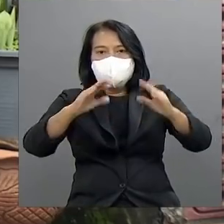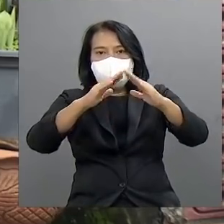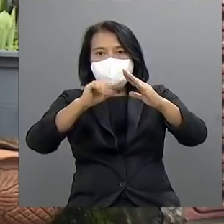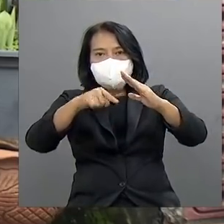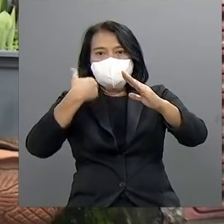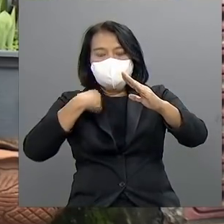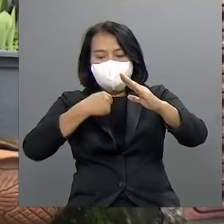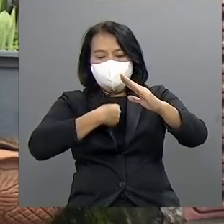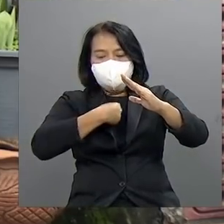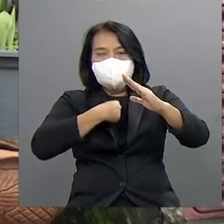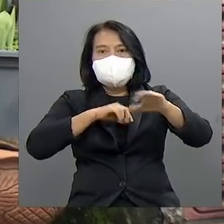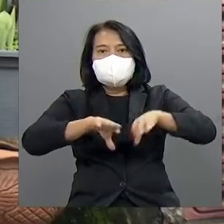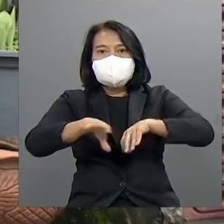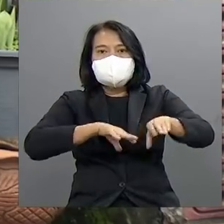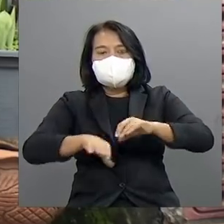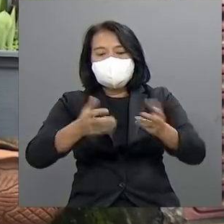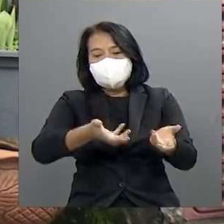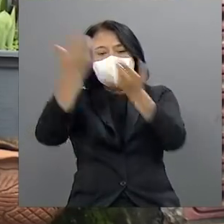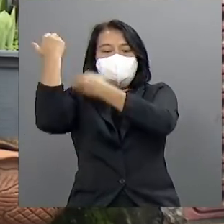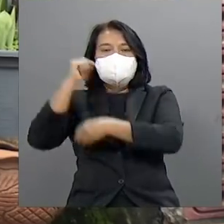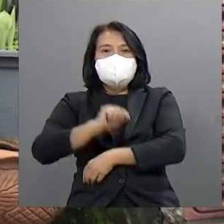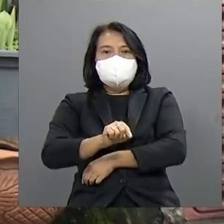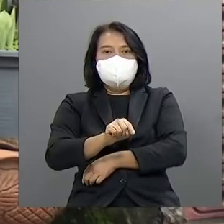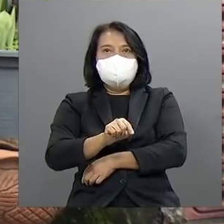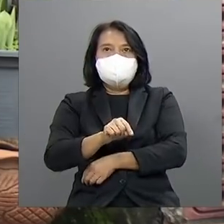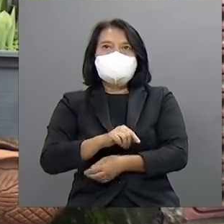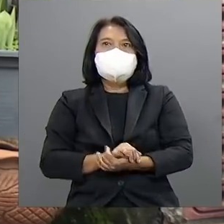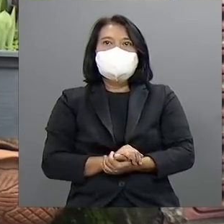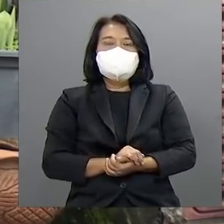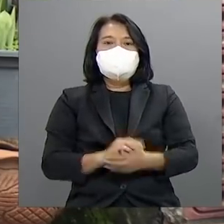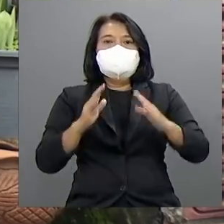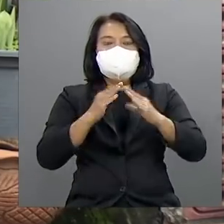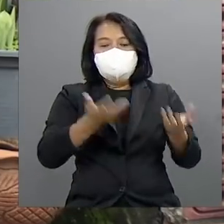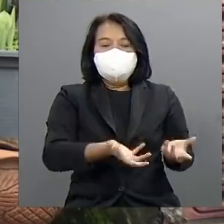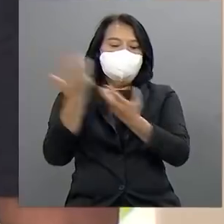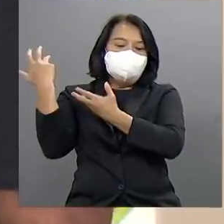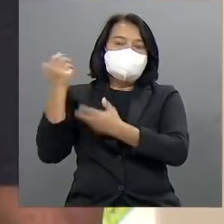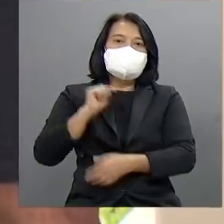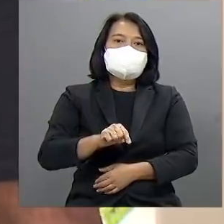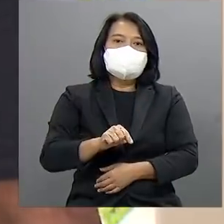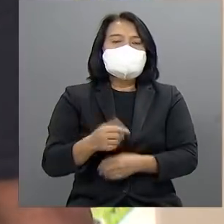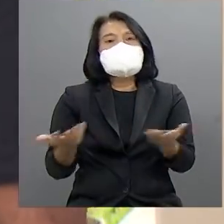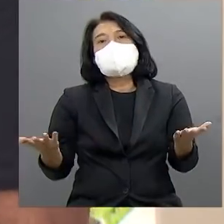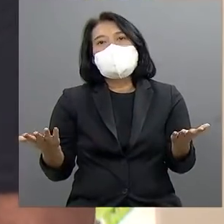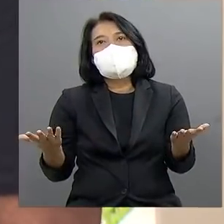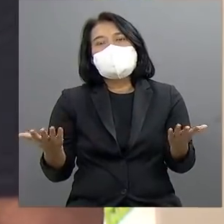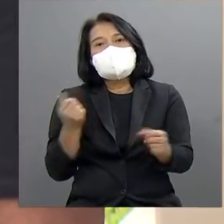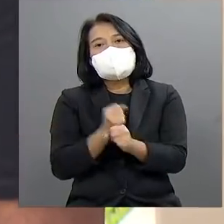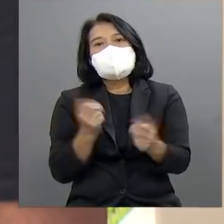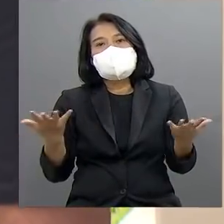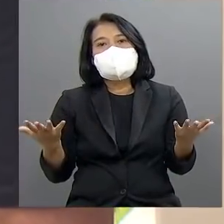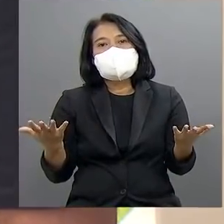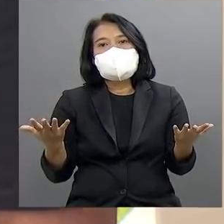ไว้หรือถอนออกไปถอนจนหมดแต่อยู่ดีๆก็ไม่ทำต่อ ก็อยากฝากถามครับเพราะว่